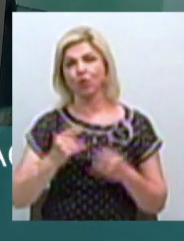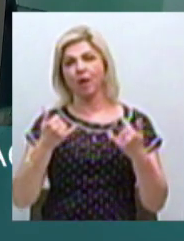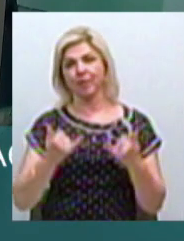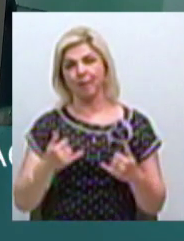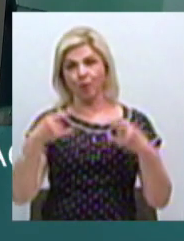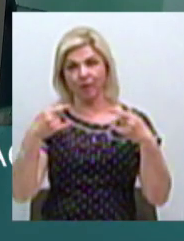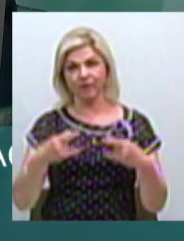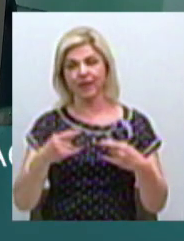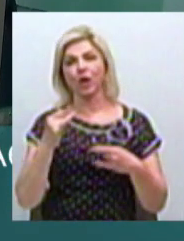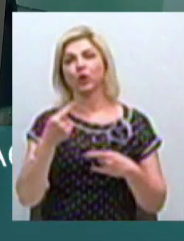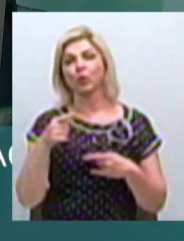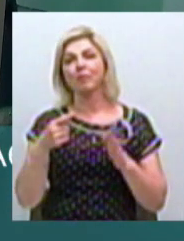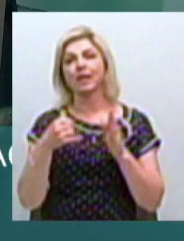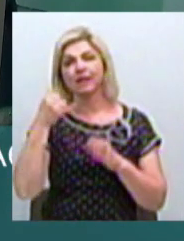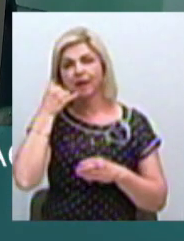телефон